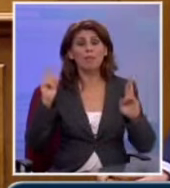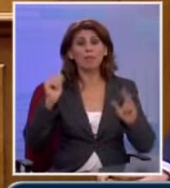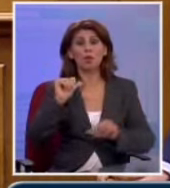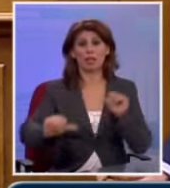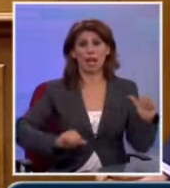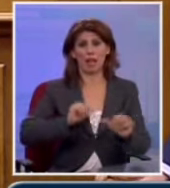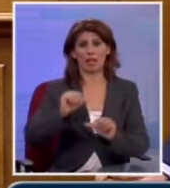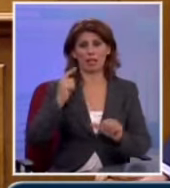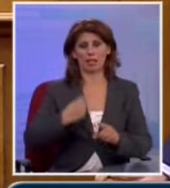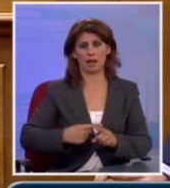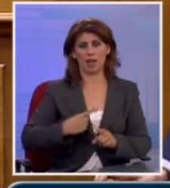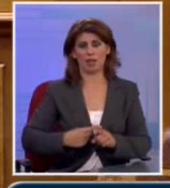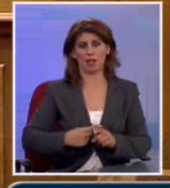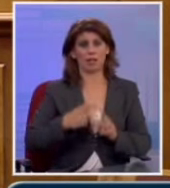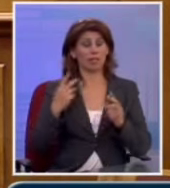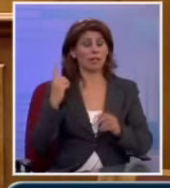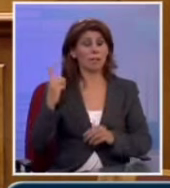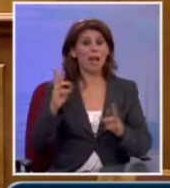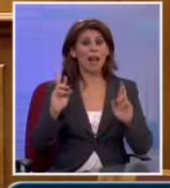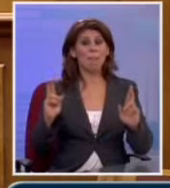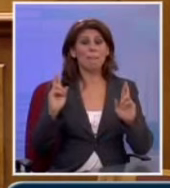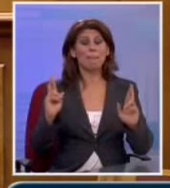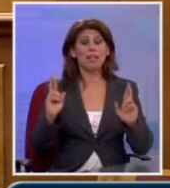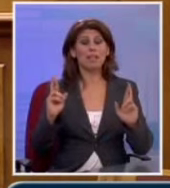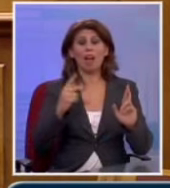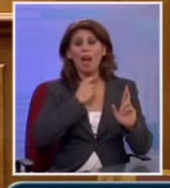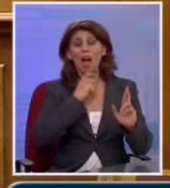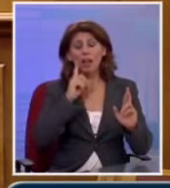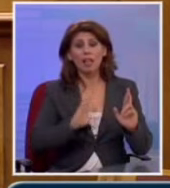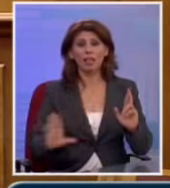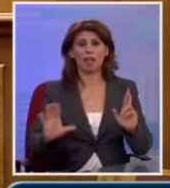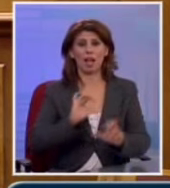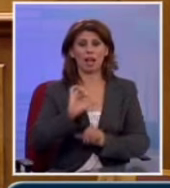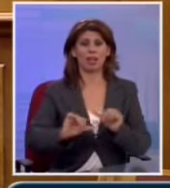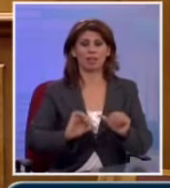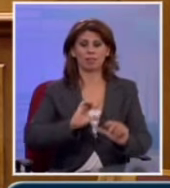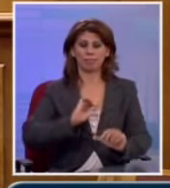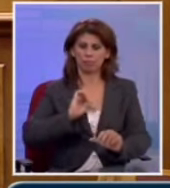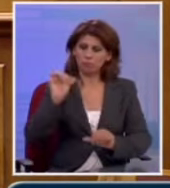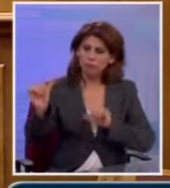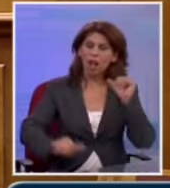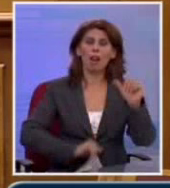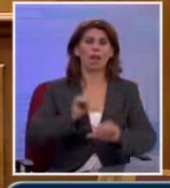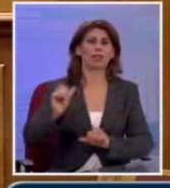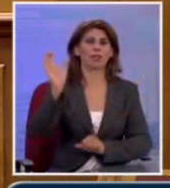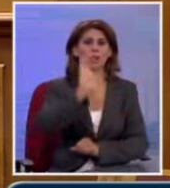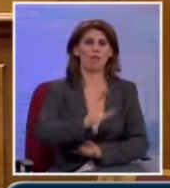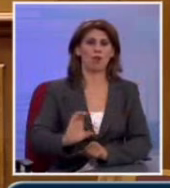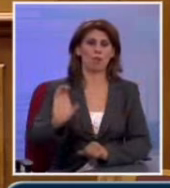Ελλάδα. Ως μια ελπίδα για την αναγκαία αλλαγή και το μετασχηματισμό στην Ευρώπη.